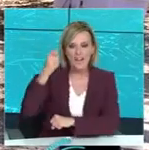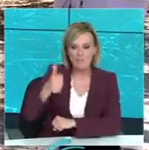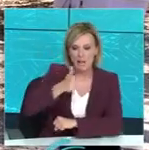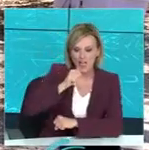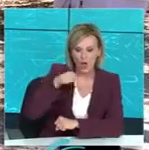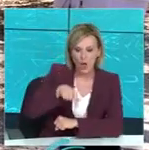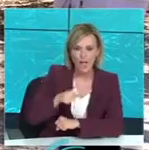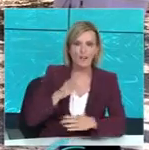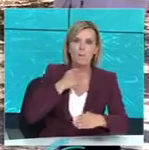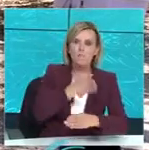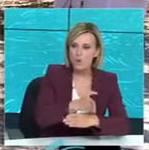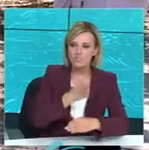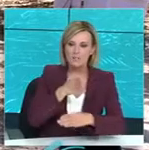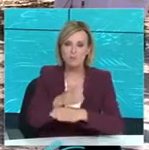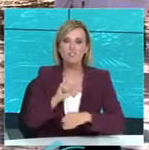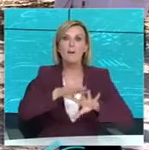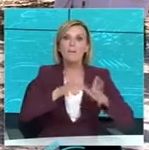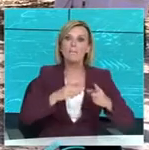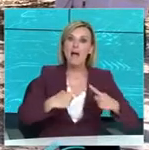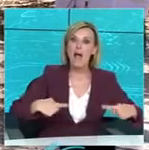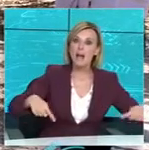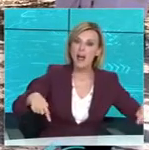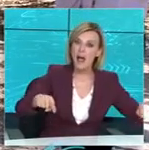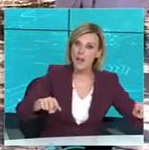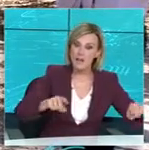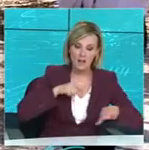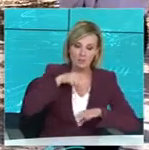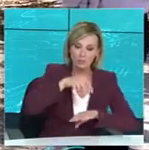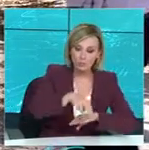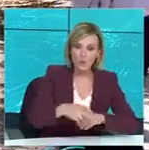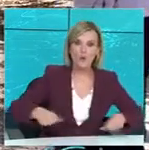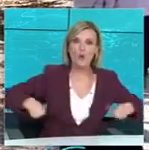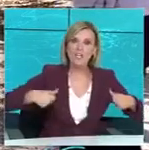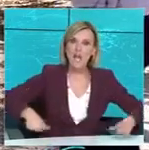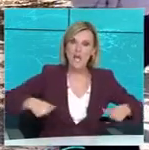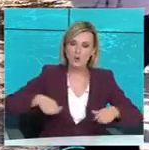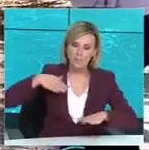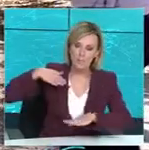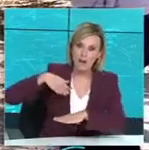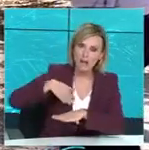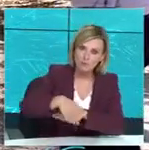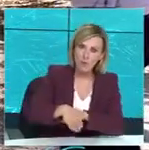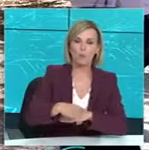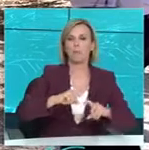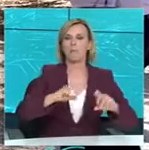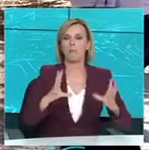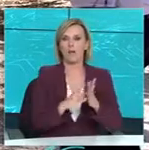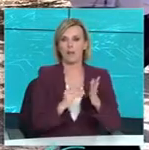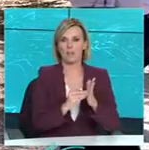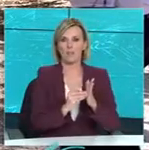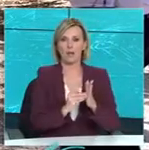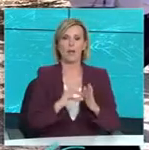και προσβάσιμες παραλίες, τη δημιουργία πολύ εξειδικευμένων προϊόντων,